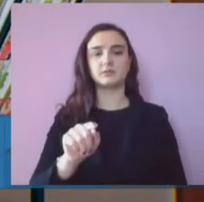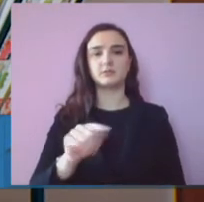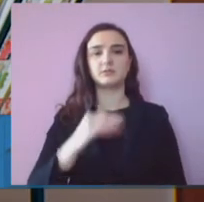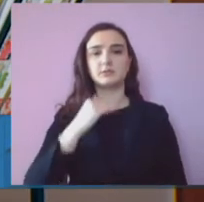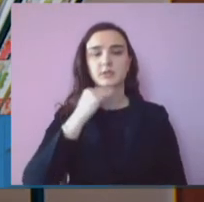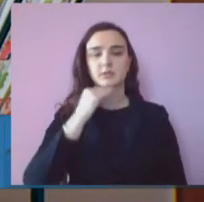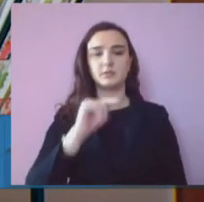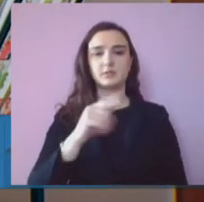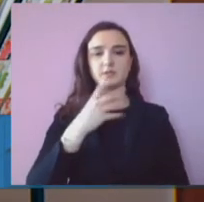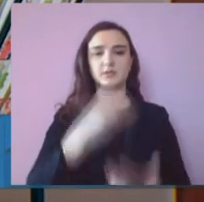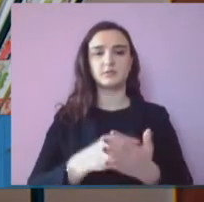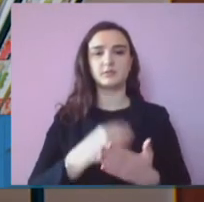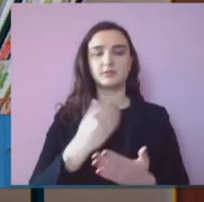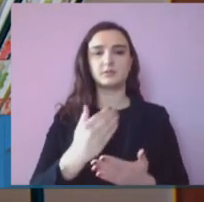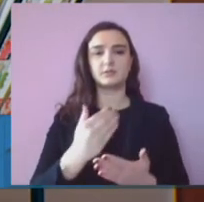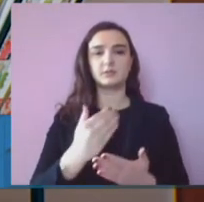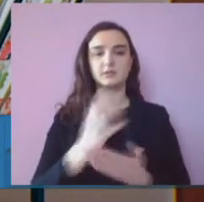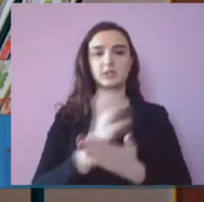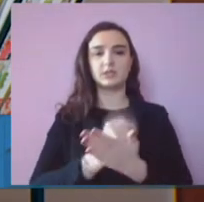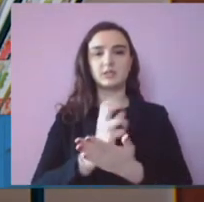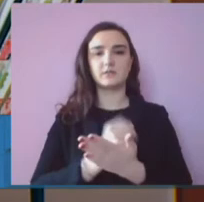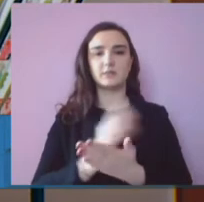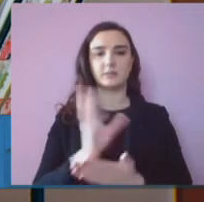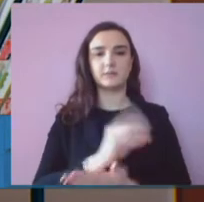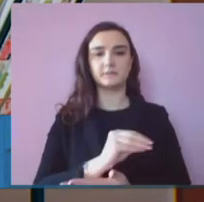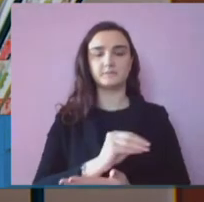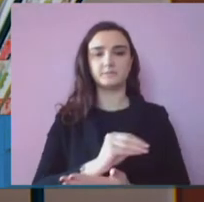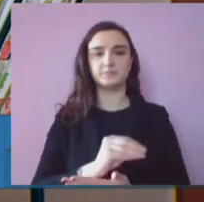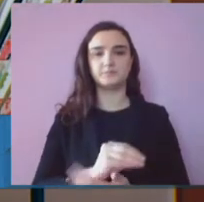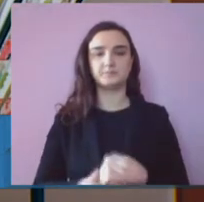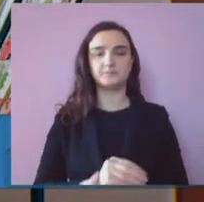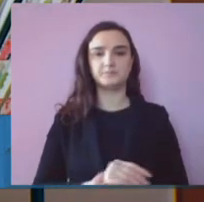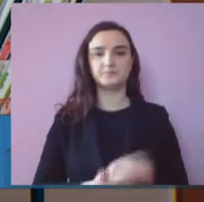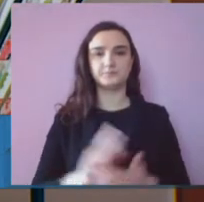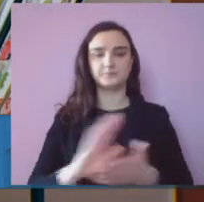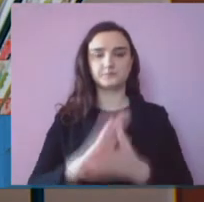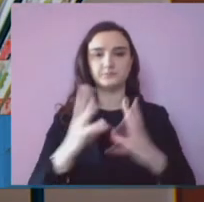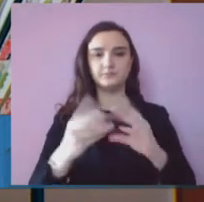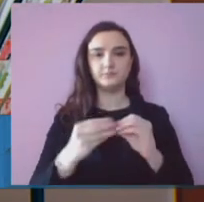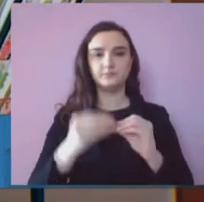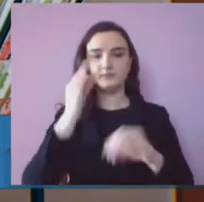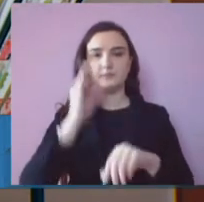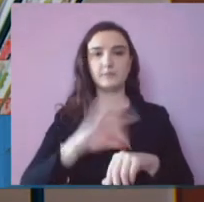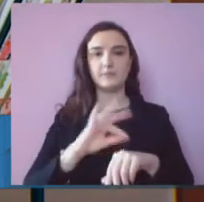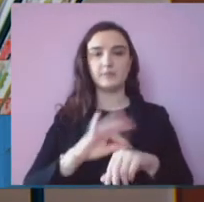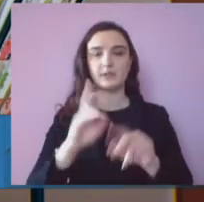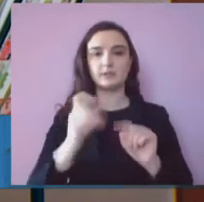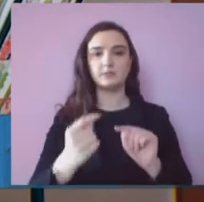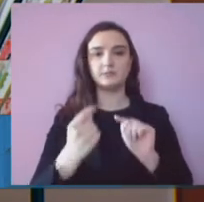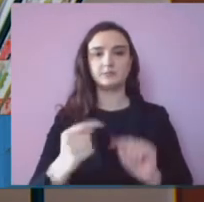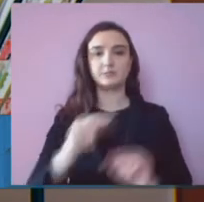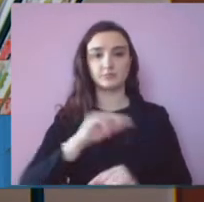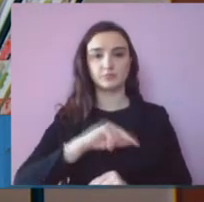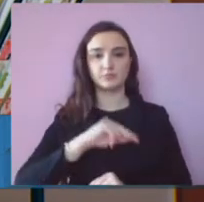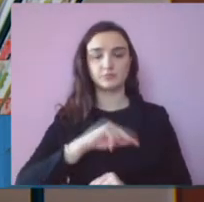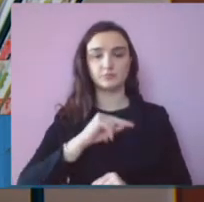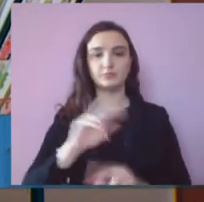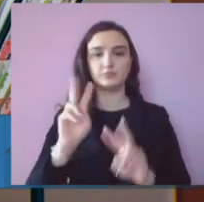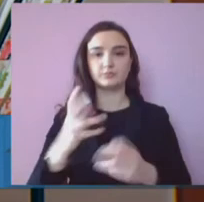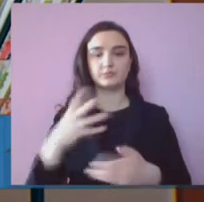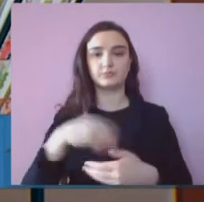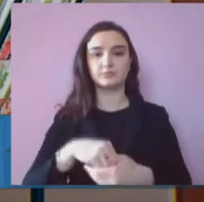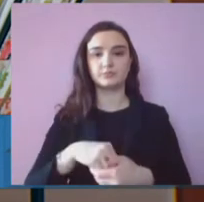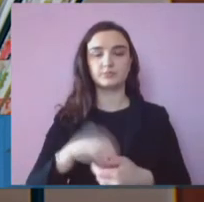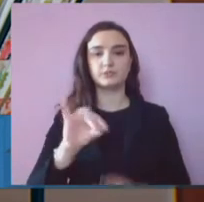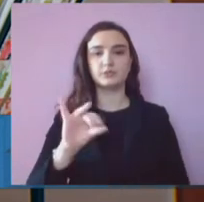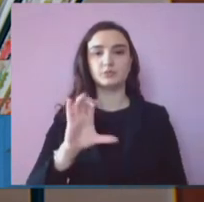თავისი რეზერვები, რომელიც ზოგადად დიაბეტის საწინააღმდეგოდ მუშაობს. იგულისხმება თქვათ ინსულინის